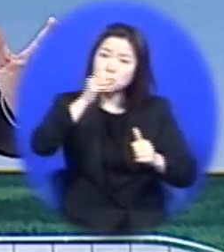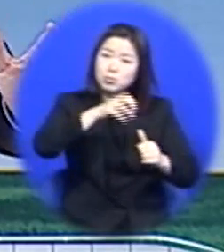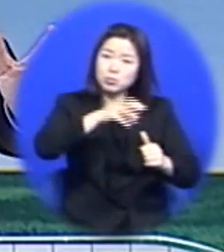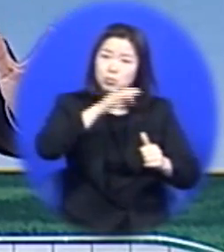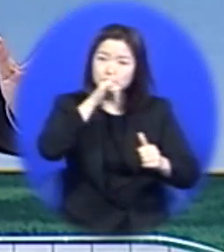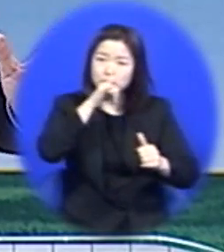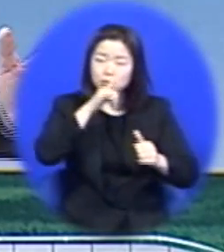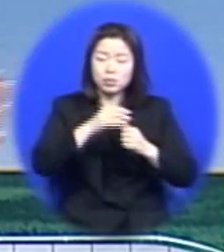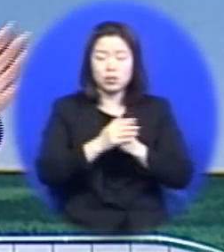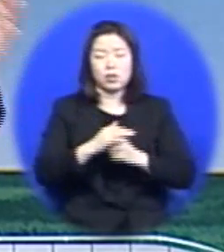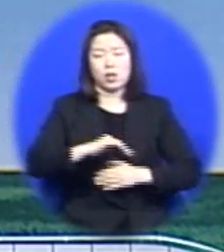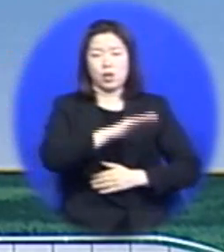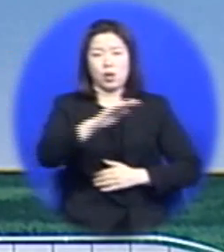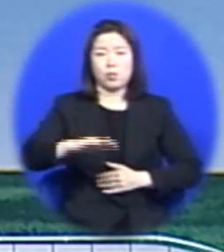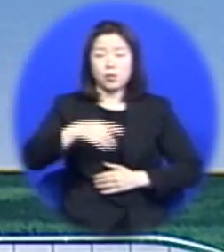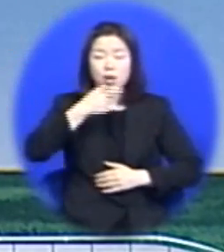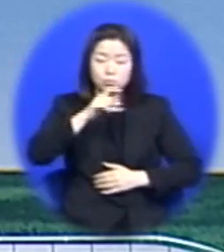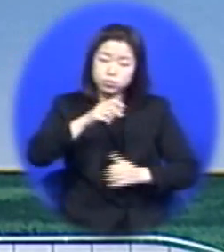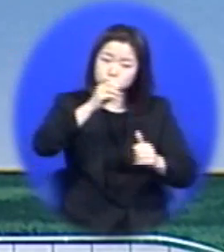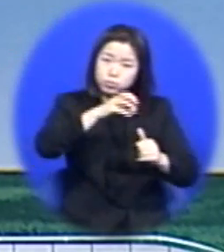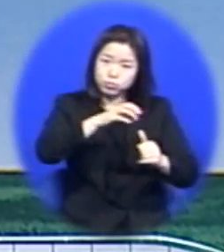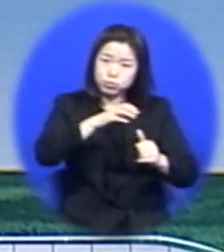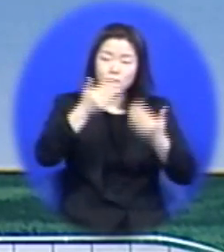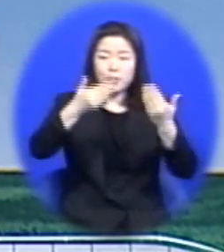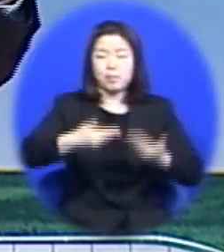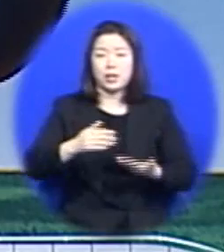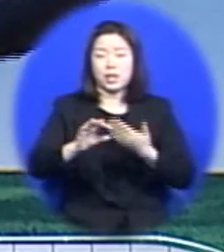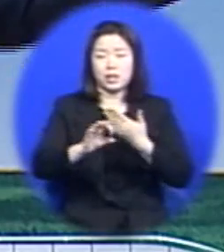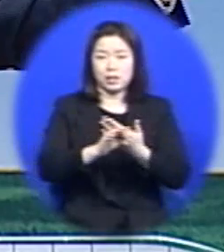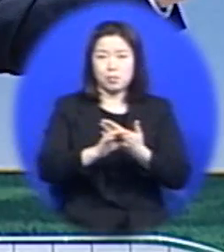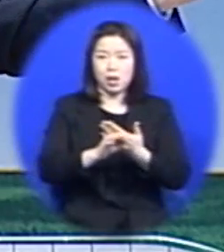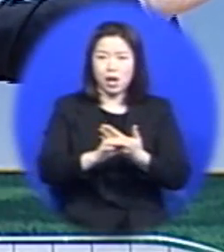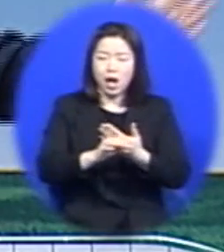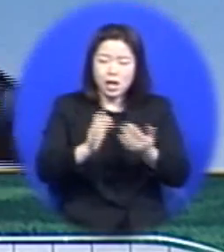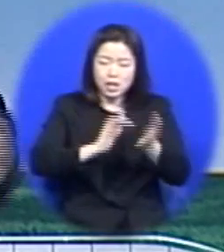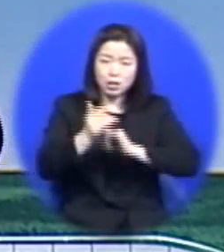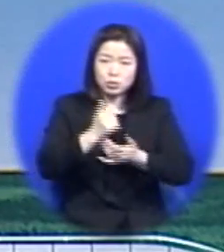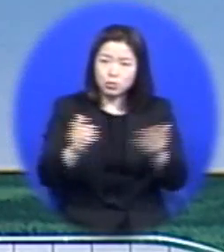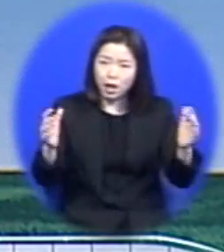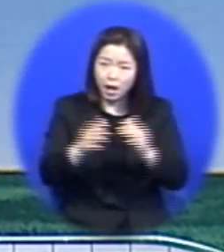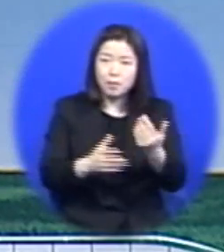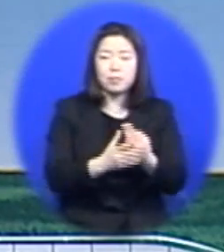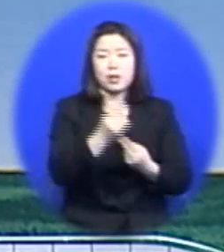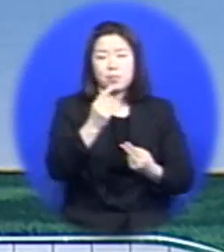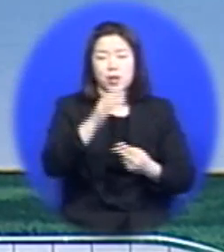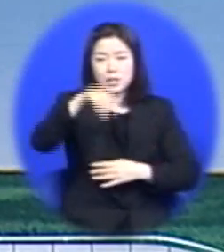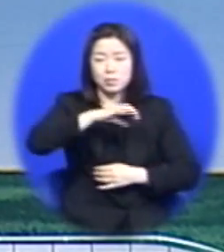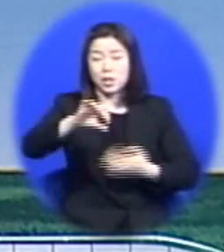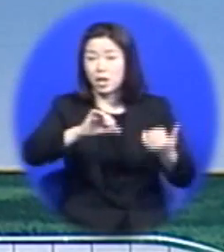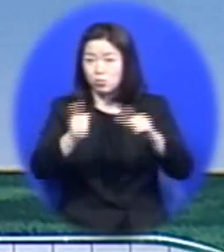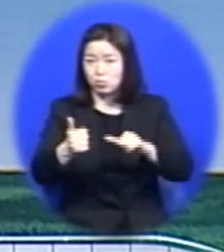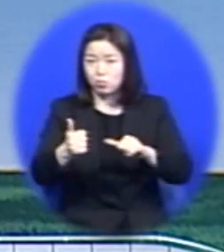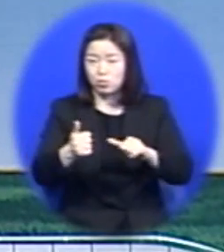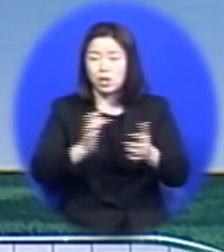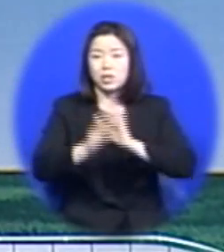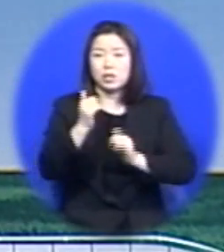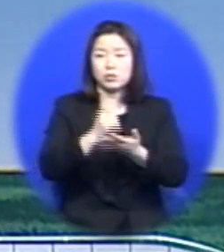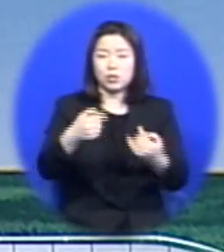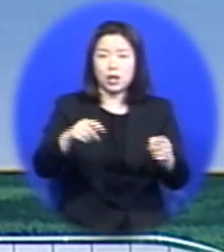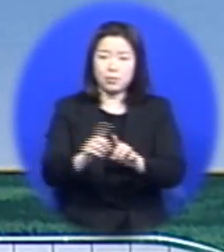세례를 받았다면 우리는 예수님과 함께 연합하여 십자가에서 같이 죽었고 예수님과 함께 부활의 삶을 살고 있는